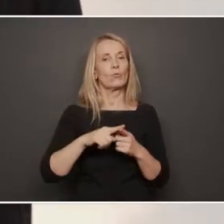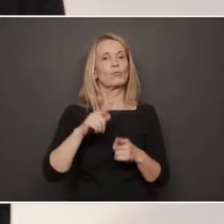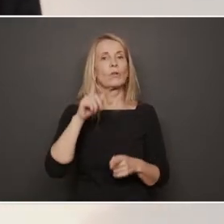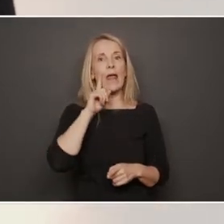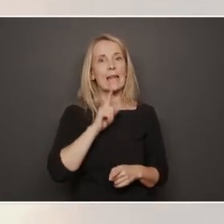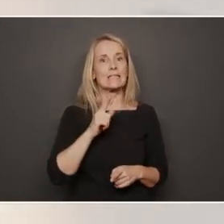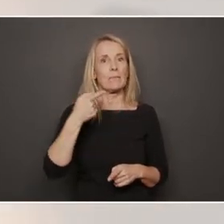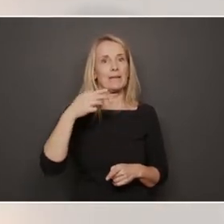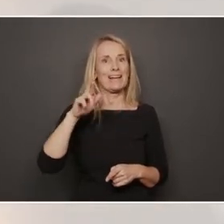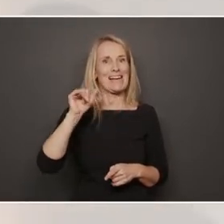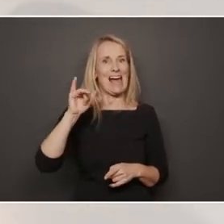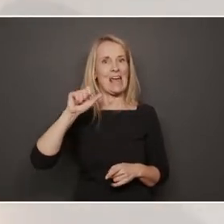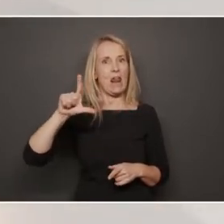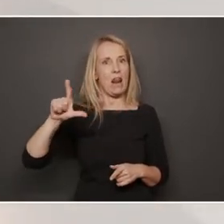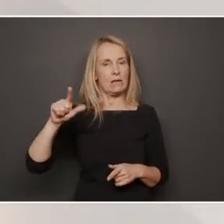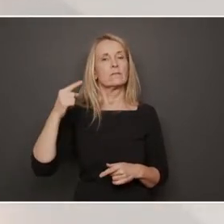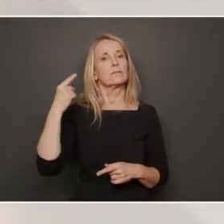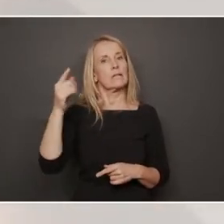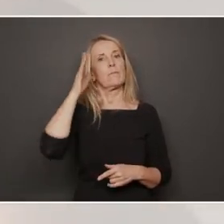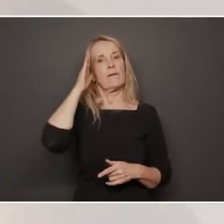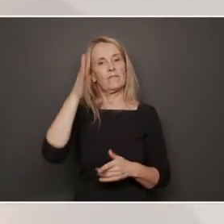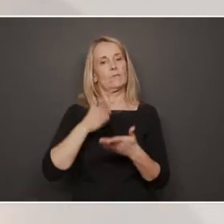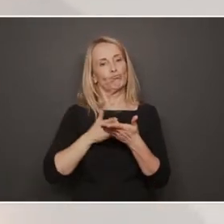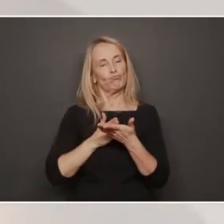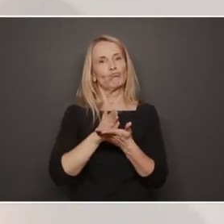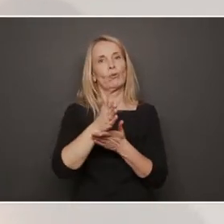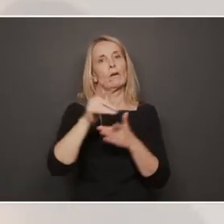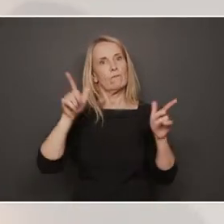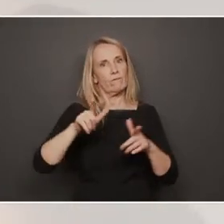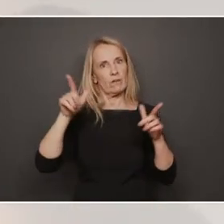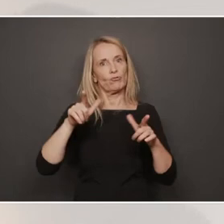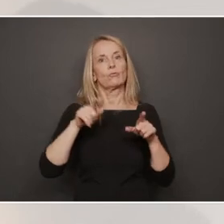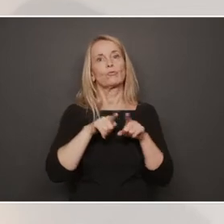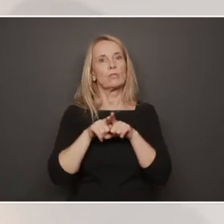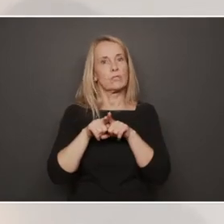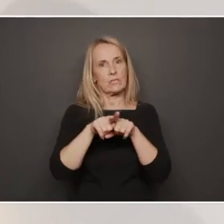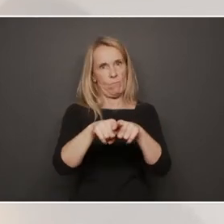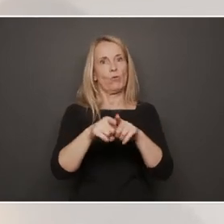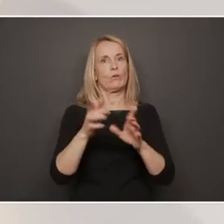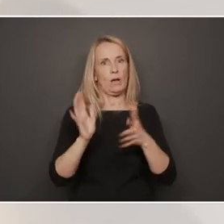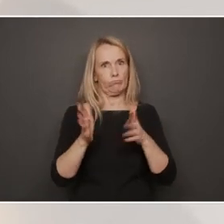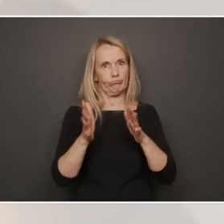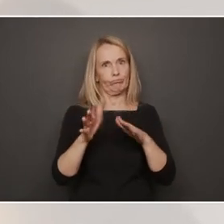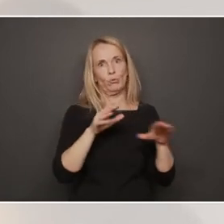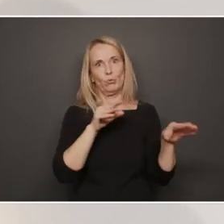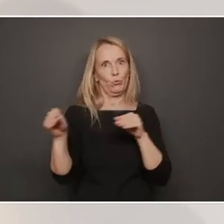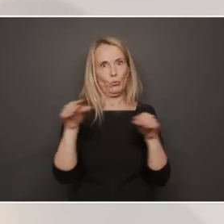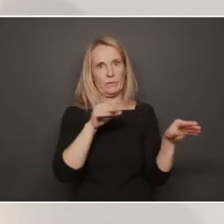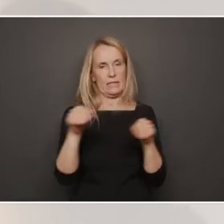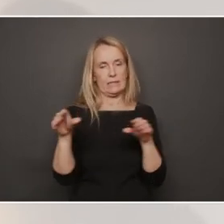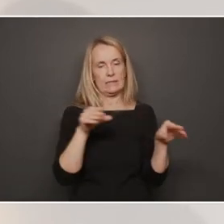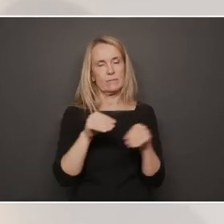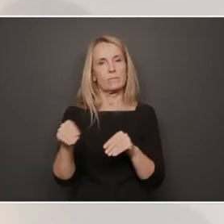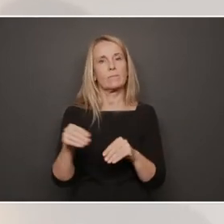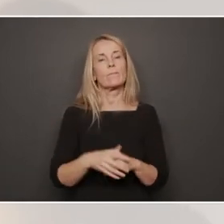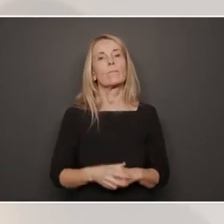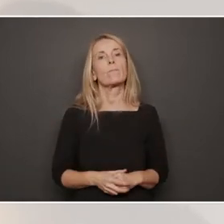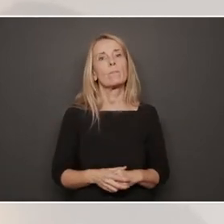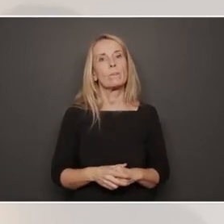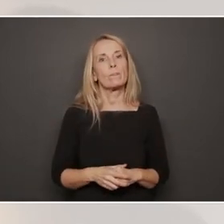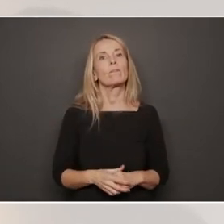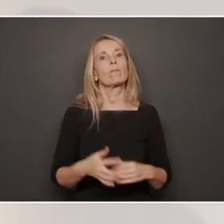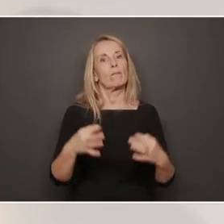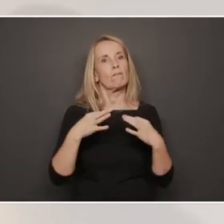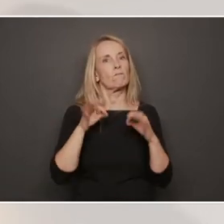Elisabeth Greil werden die ganze Veranstaltung simultan das gesprochene Wort übersetzen für